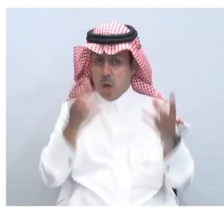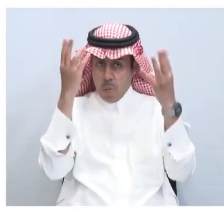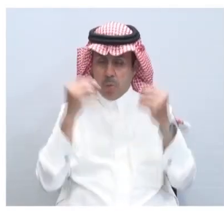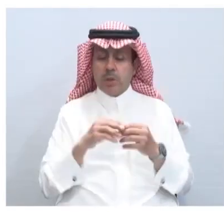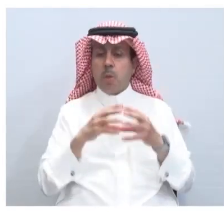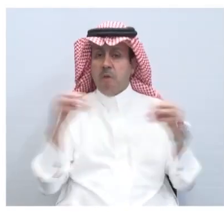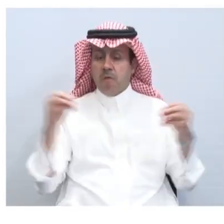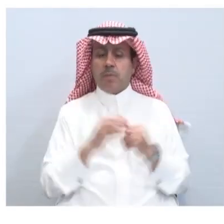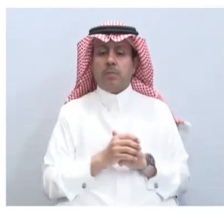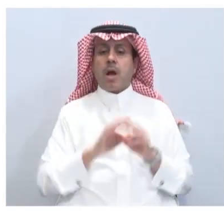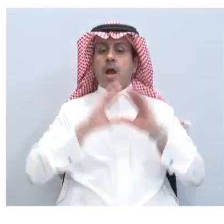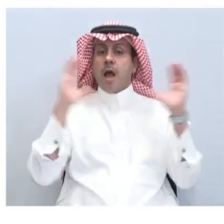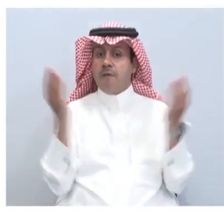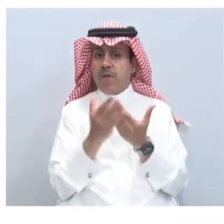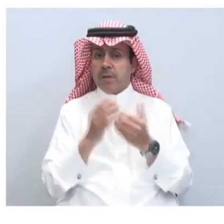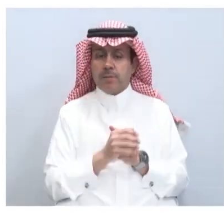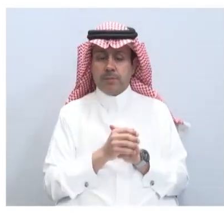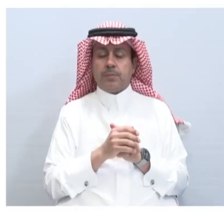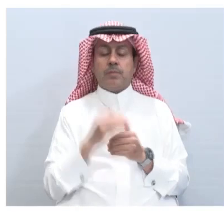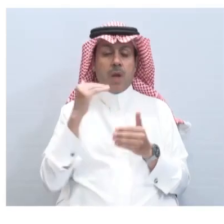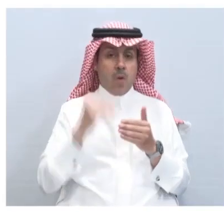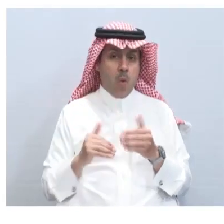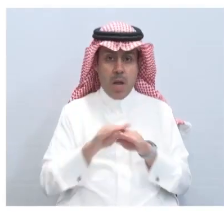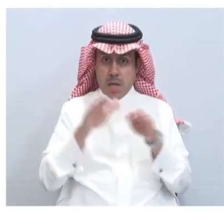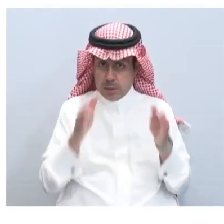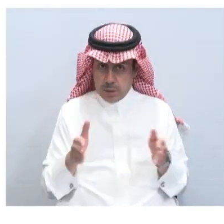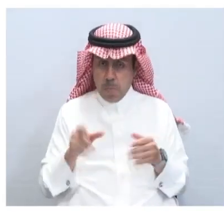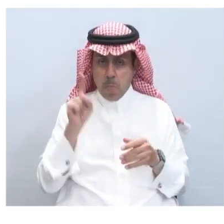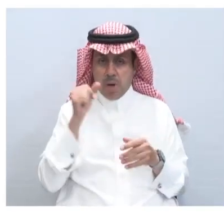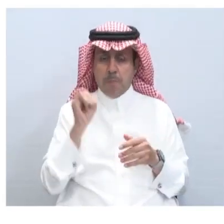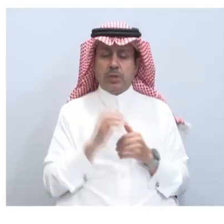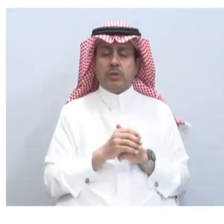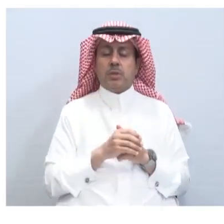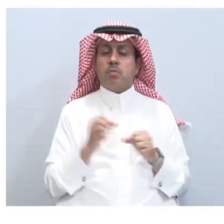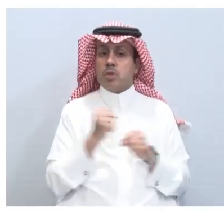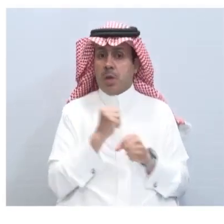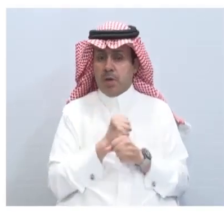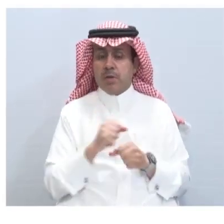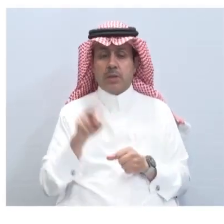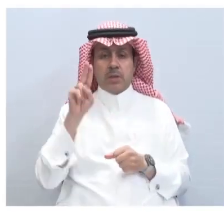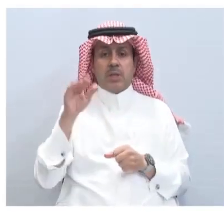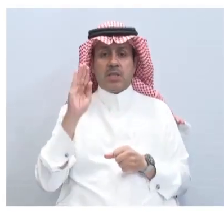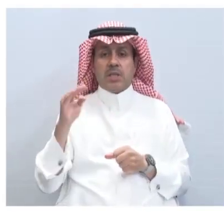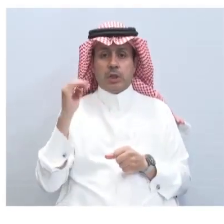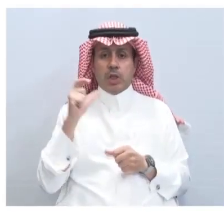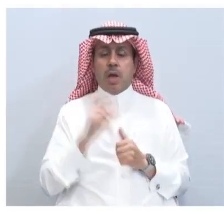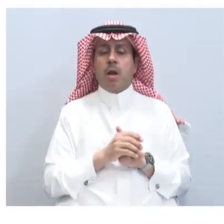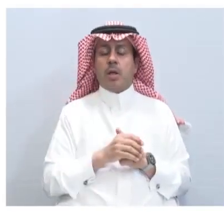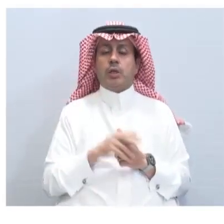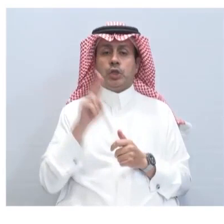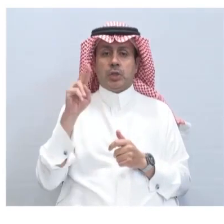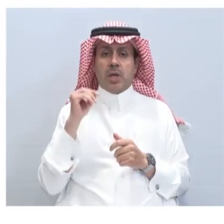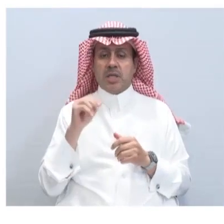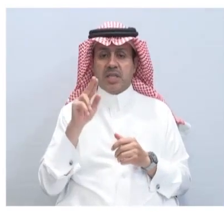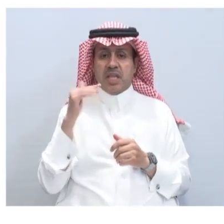وهي ذكرنا انها هي كافه انواع الاجهزه والبرامج المستخدمه في تسجيل وتنظيم وتجهيز